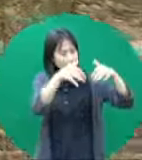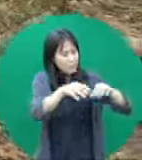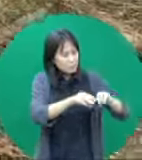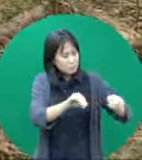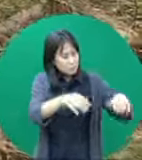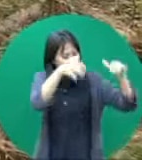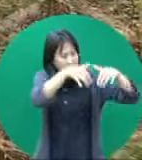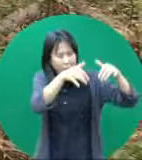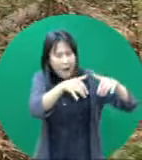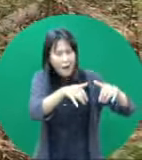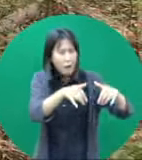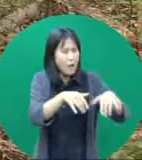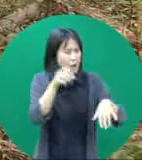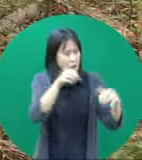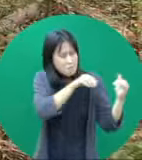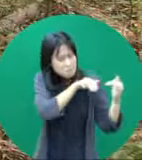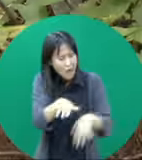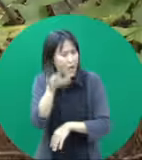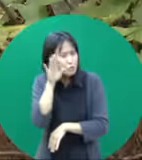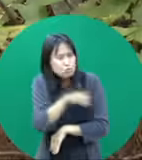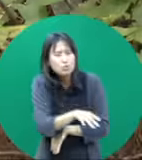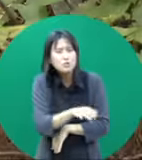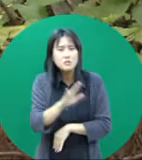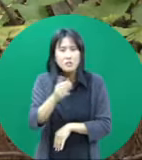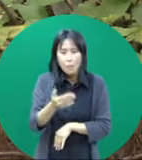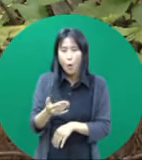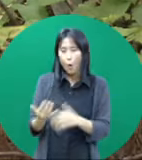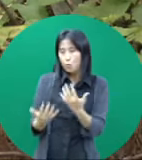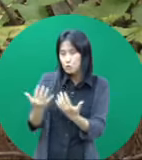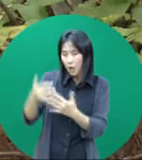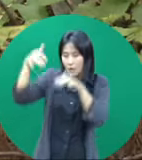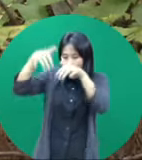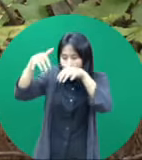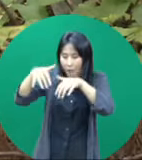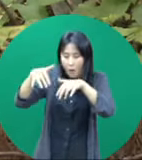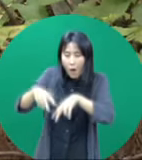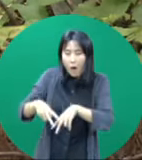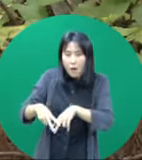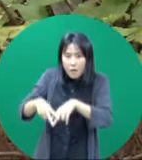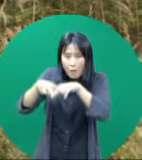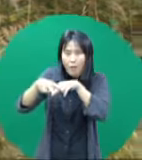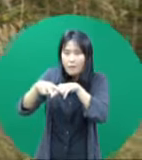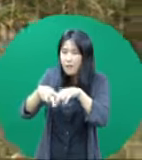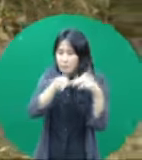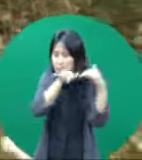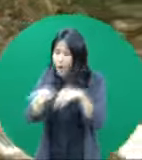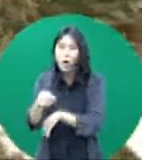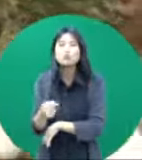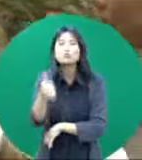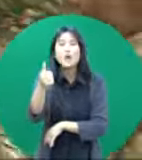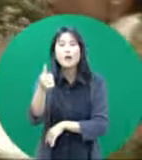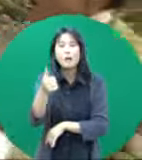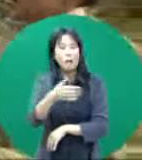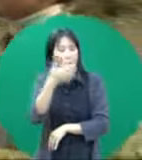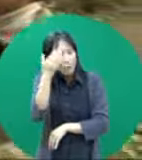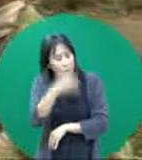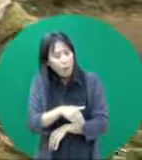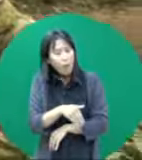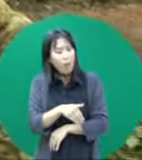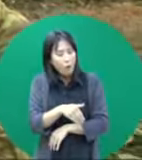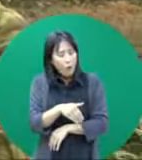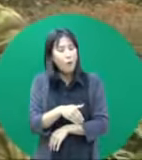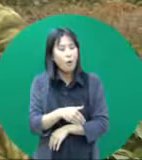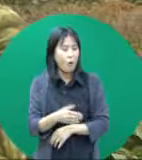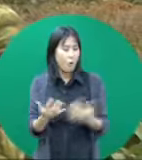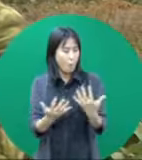接泥に雨が当たるより草へ当たった方が泥が流れにくいでしょ。 じゃあもう森が強くなって土砂災